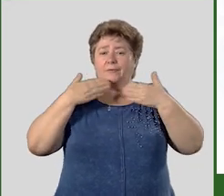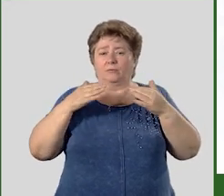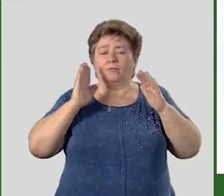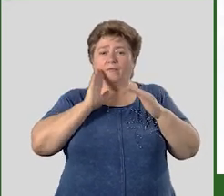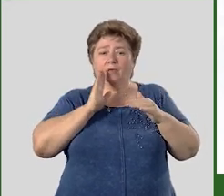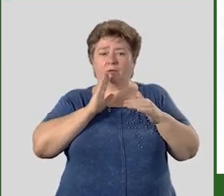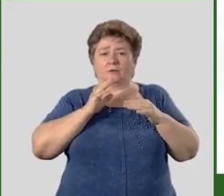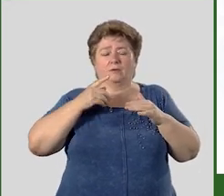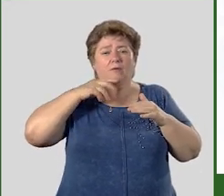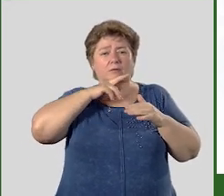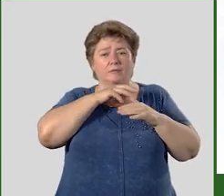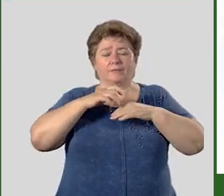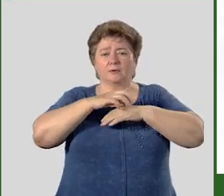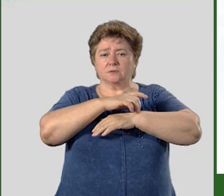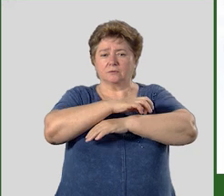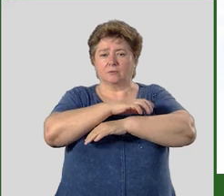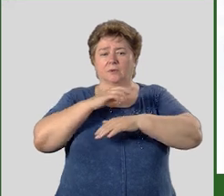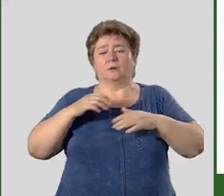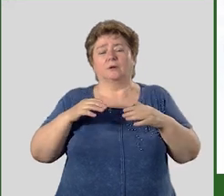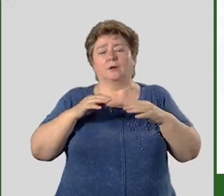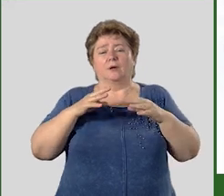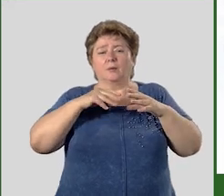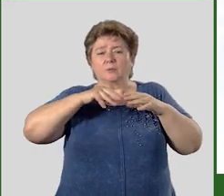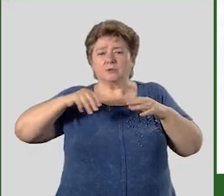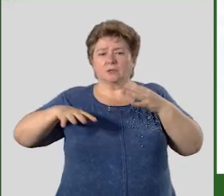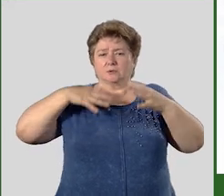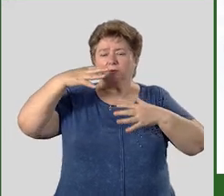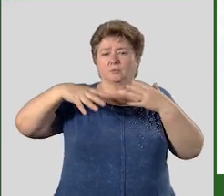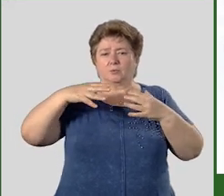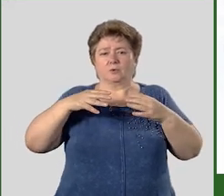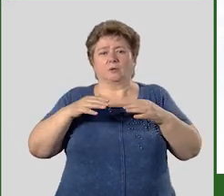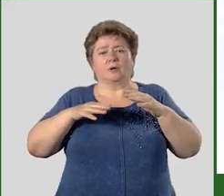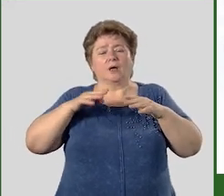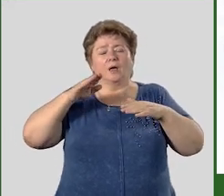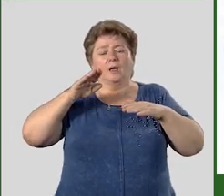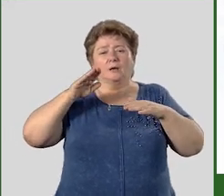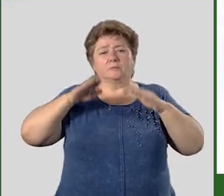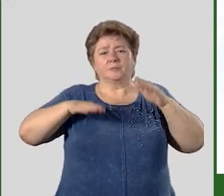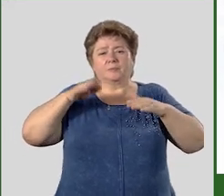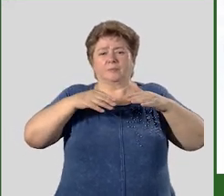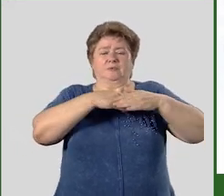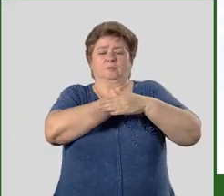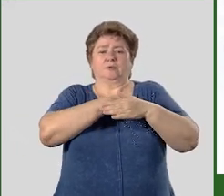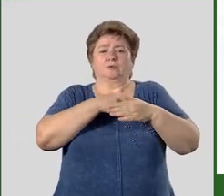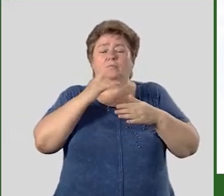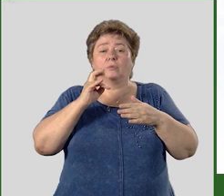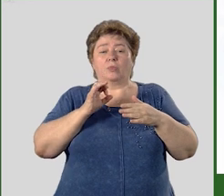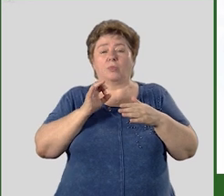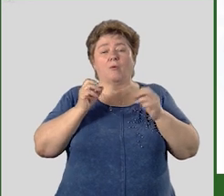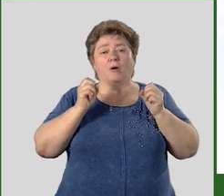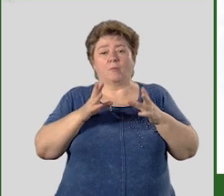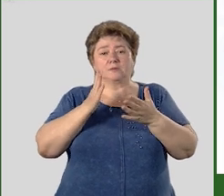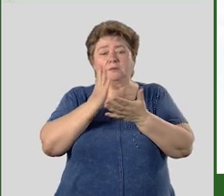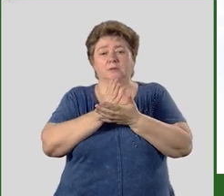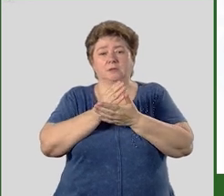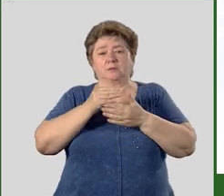воды, ядовитые насекомые, песчаные бури, перепады температур. Но не менее